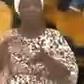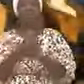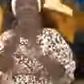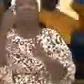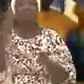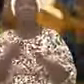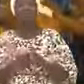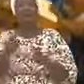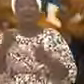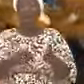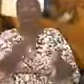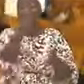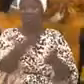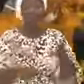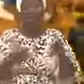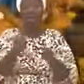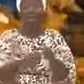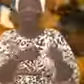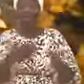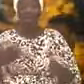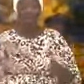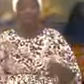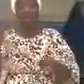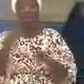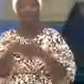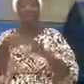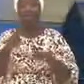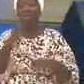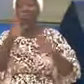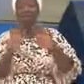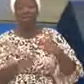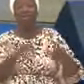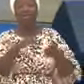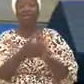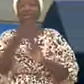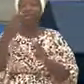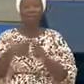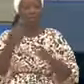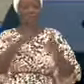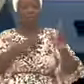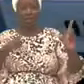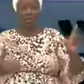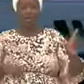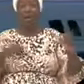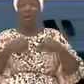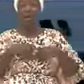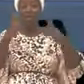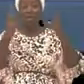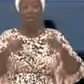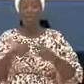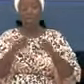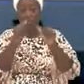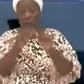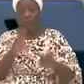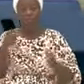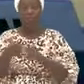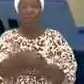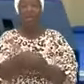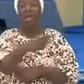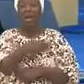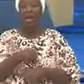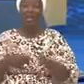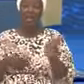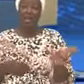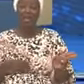il va annuler tout ce qui est sous la mer le seigneur est venu pour te bénisse jour